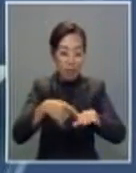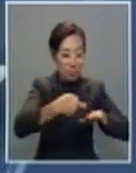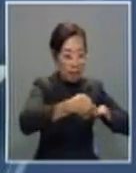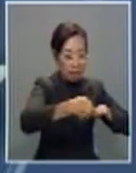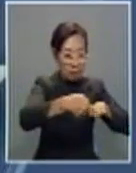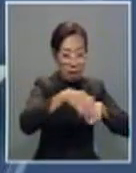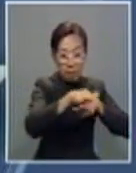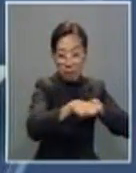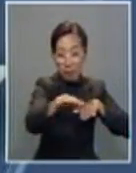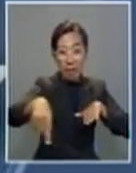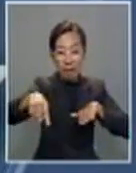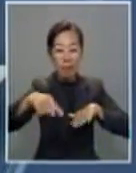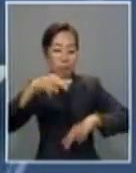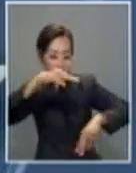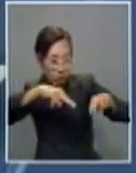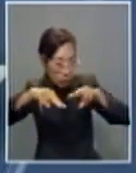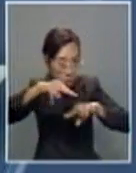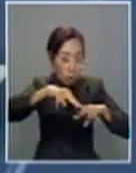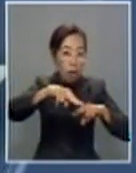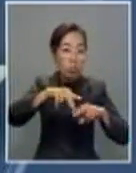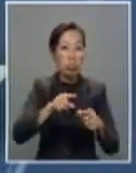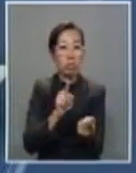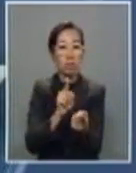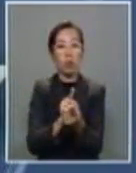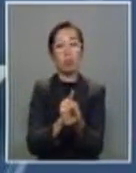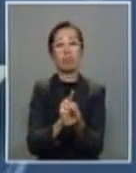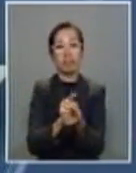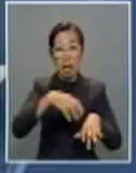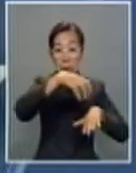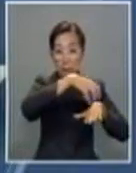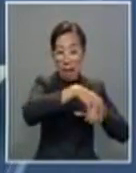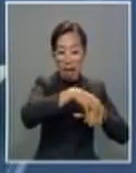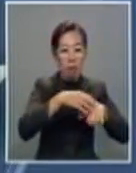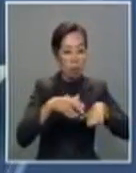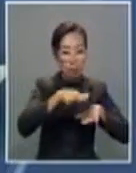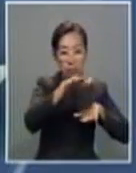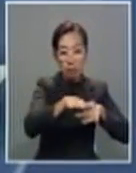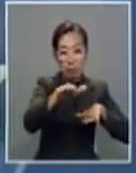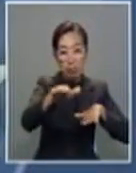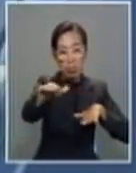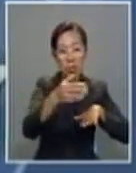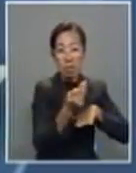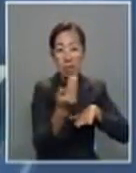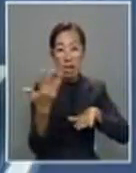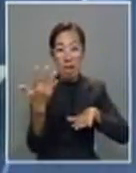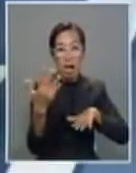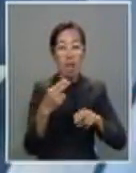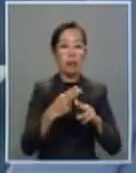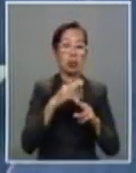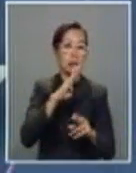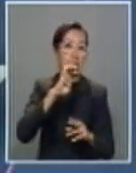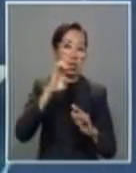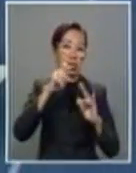นี่ยนะฮะปรากฏว่า5แพ5หลังนะครับมีแพบิ๊กอาร์ตนี่แพอ